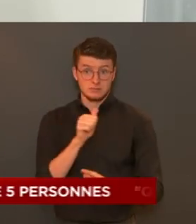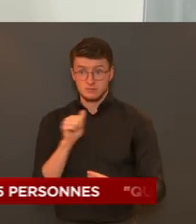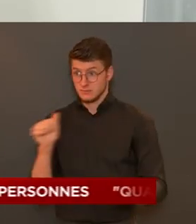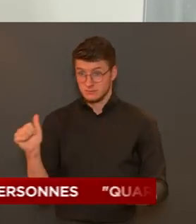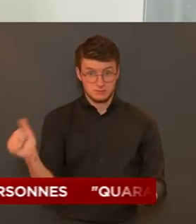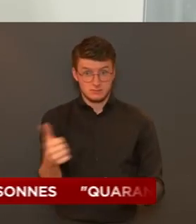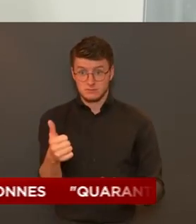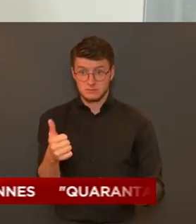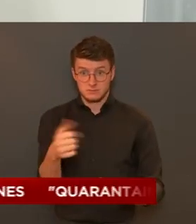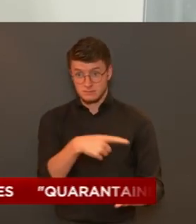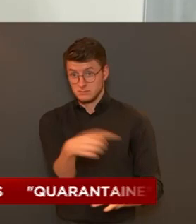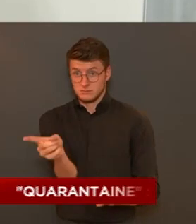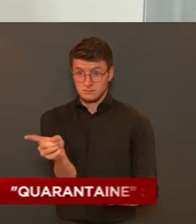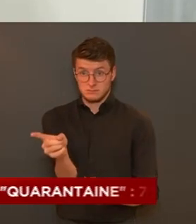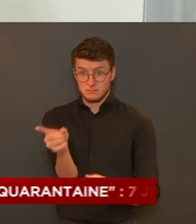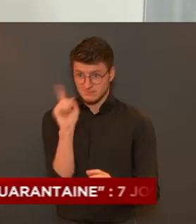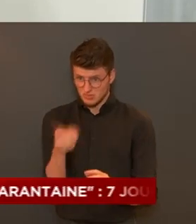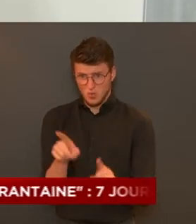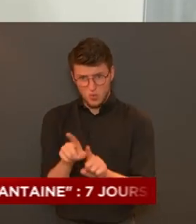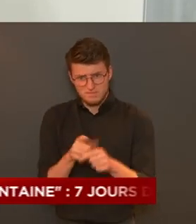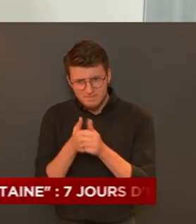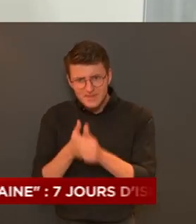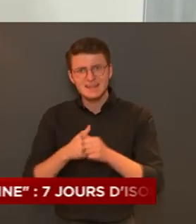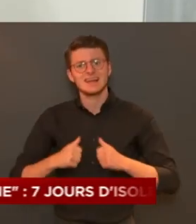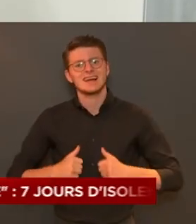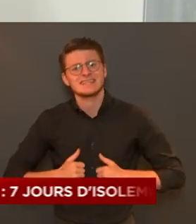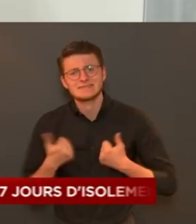si chacun de nous ne fait pas des efforts à son niveau.